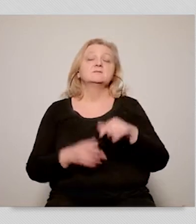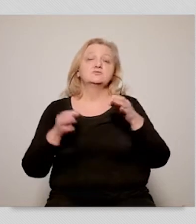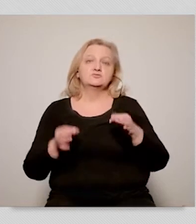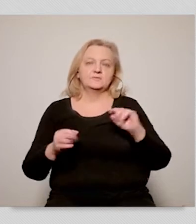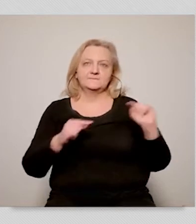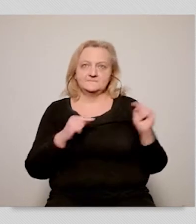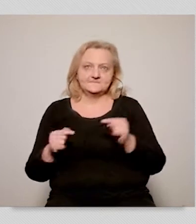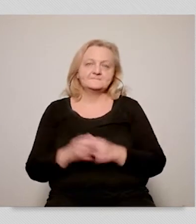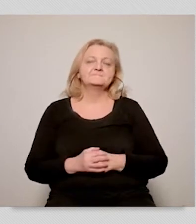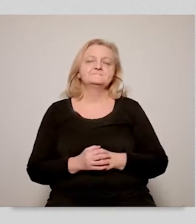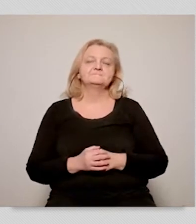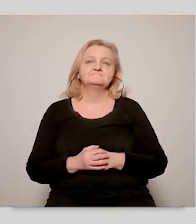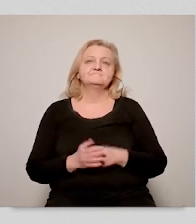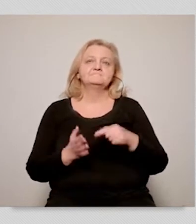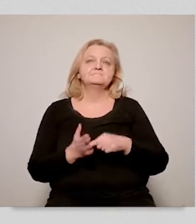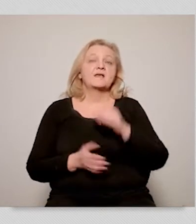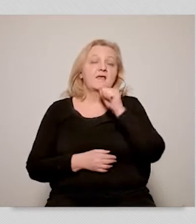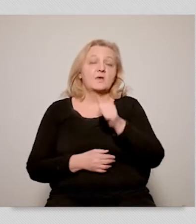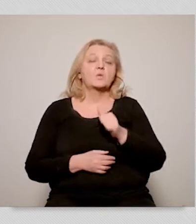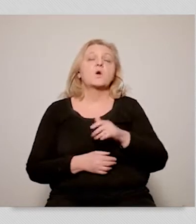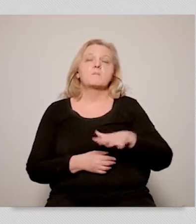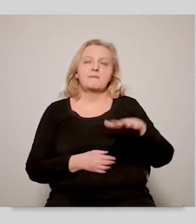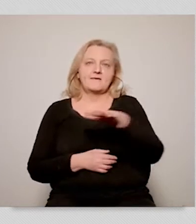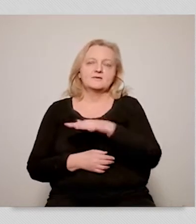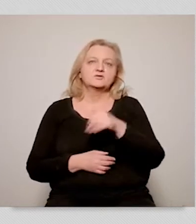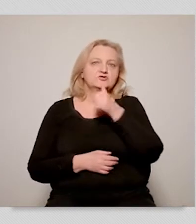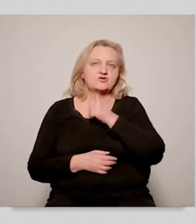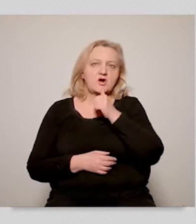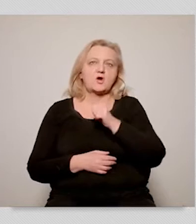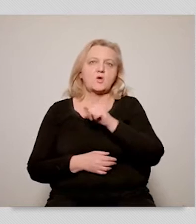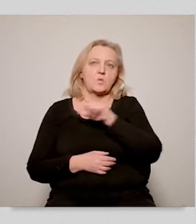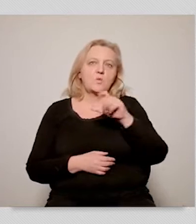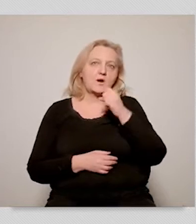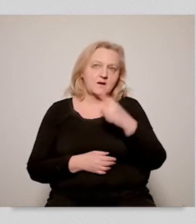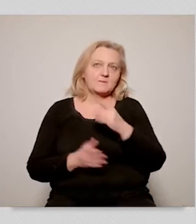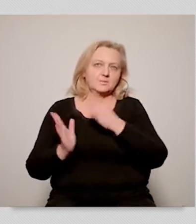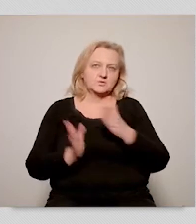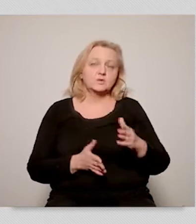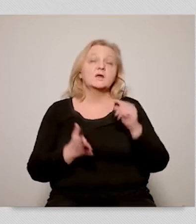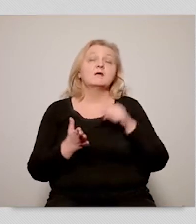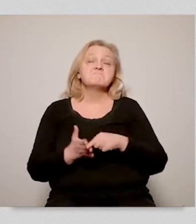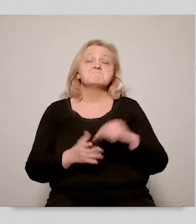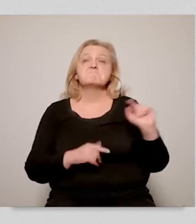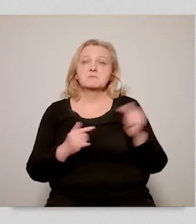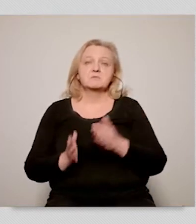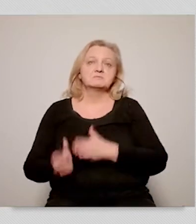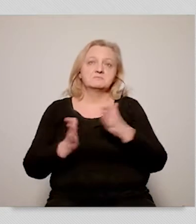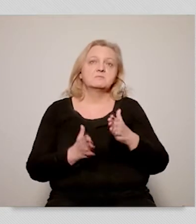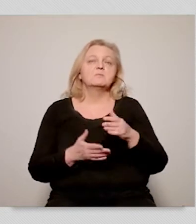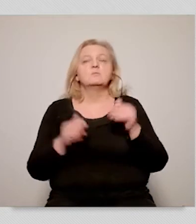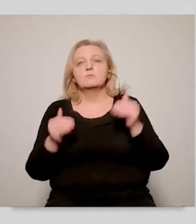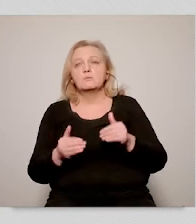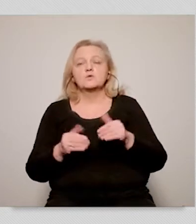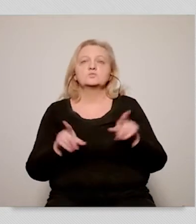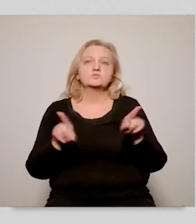o europejskim Zielonym Ładzie. Debacie, która jest już kolejną, którą może nie dokładnie w